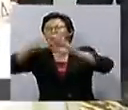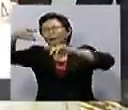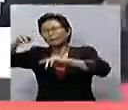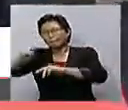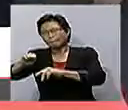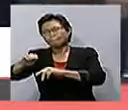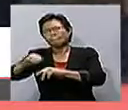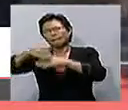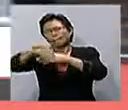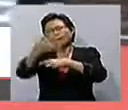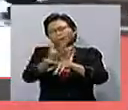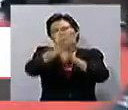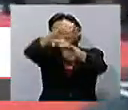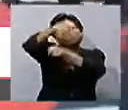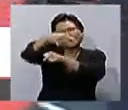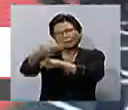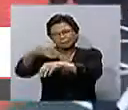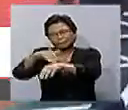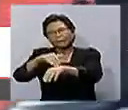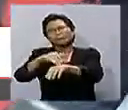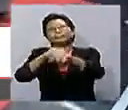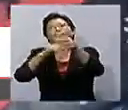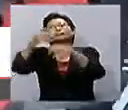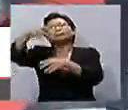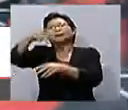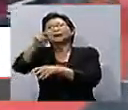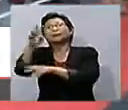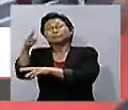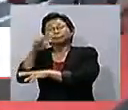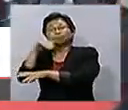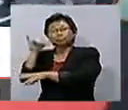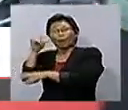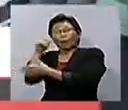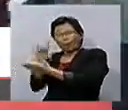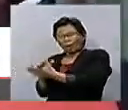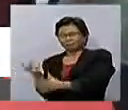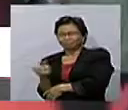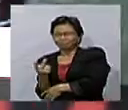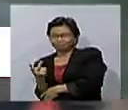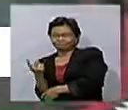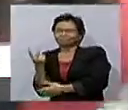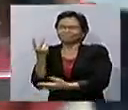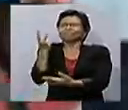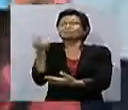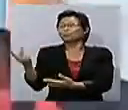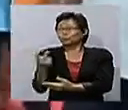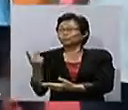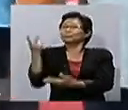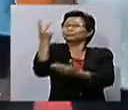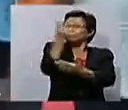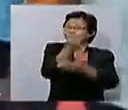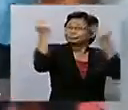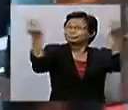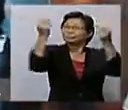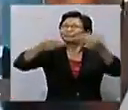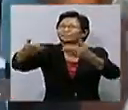Menteri pasca kemenangan Pakatan Harapan pada PRU14. Semalam, beliau dan isteri Tun Dr. Siti Hasmah Muhammad Ali menghadiri